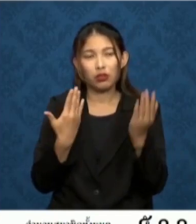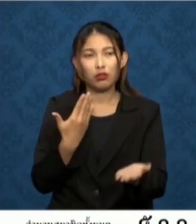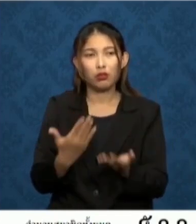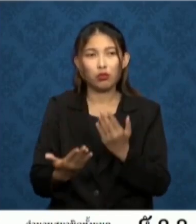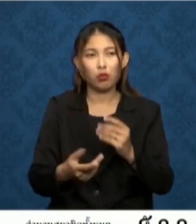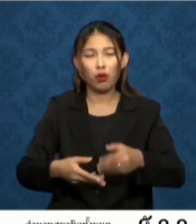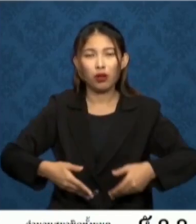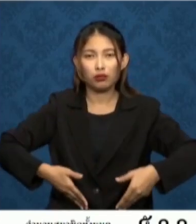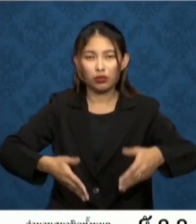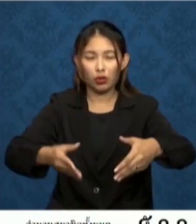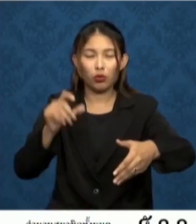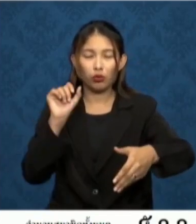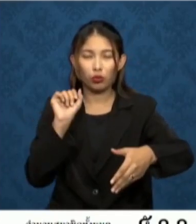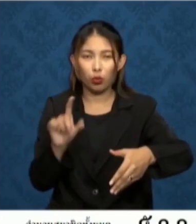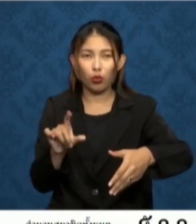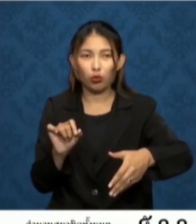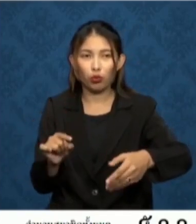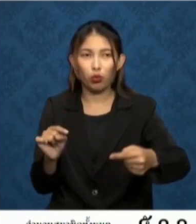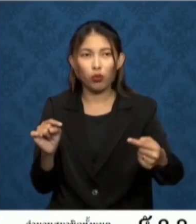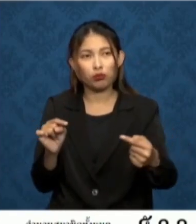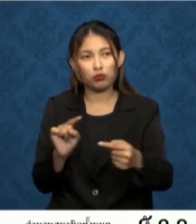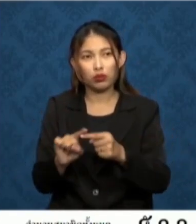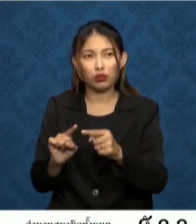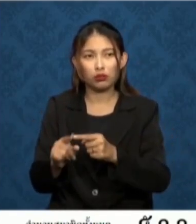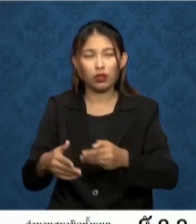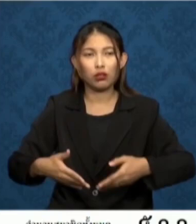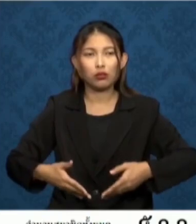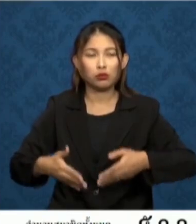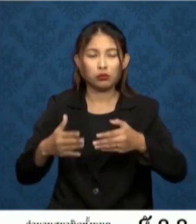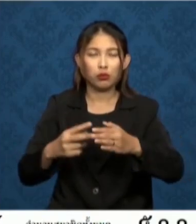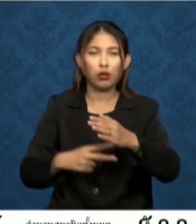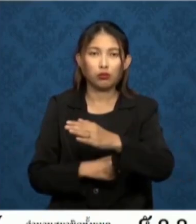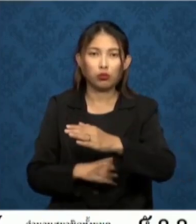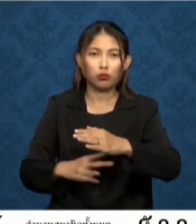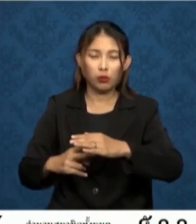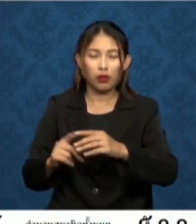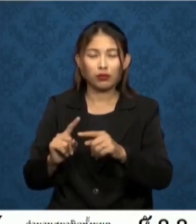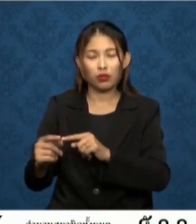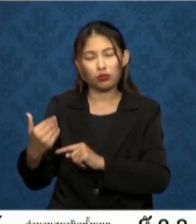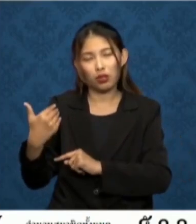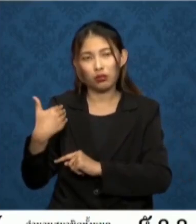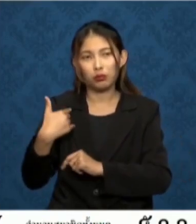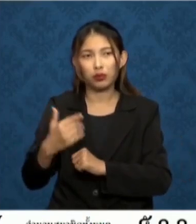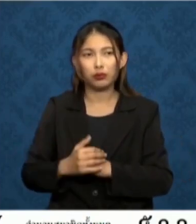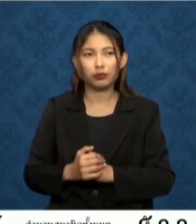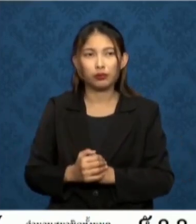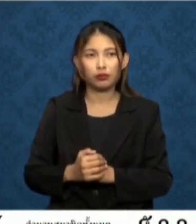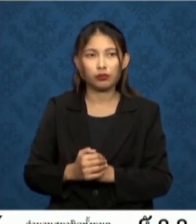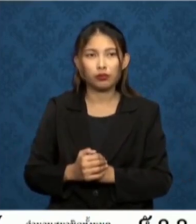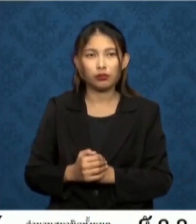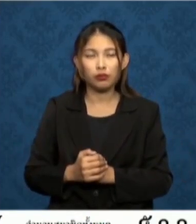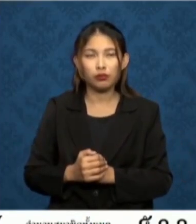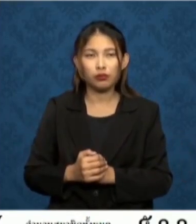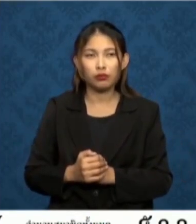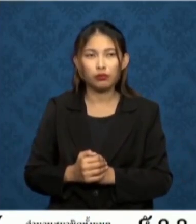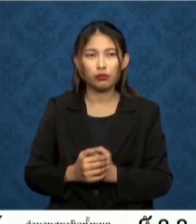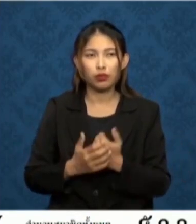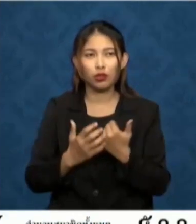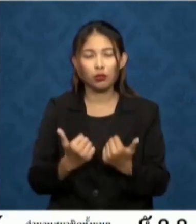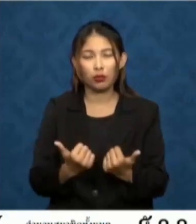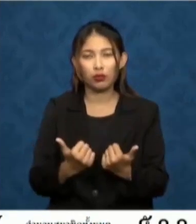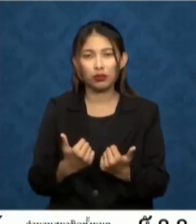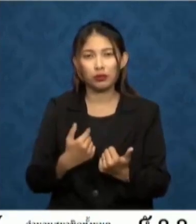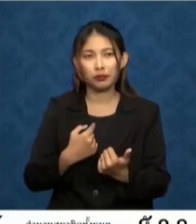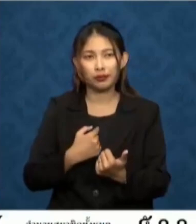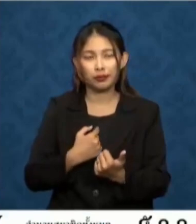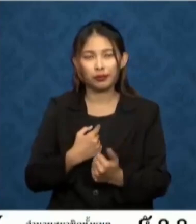ย์หาดใหญ่สะเดาโครงการข้ามขนอมเกาะสมุยเป็นต้นท่านประธานครับวันนี้ผมต้องจ